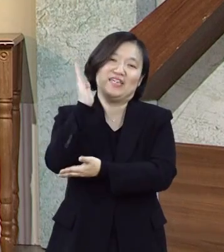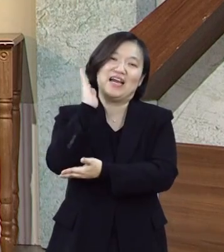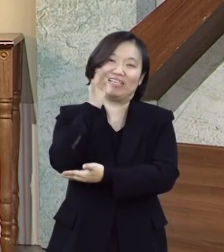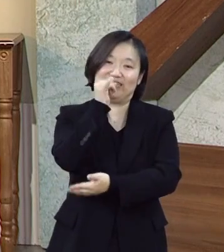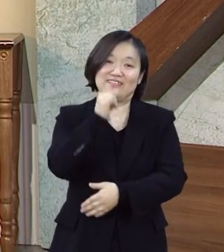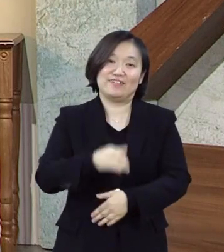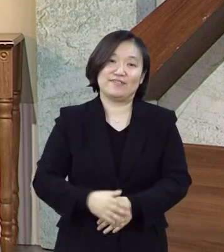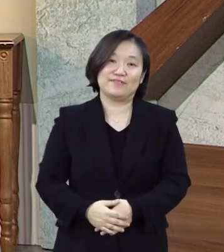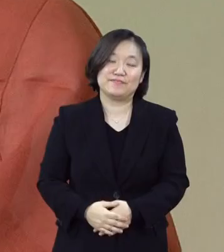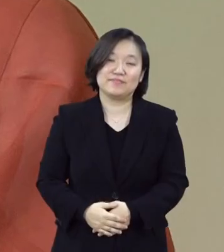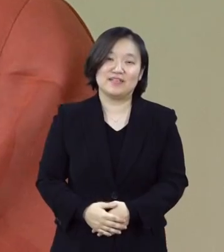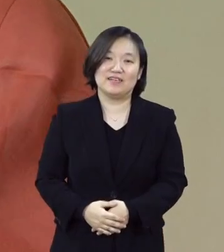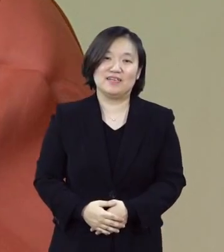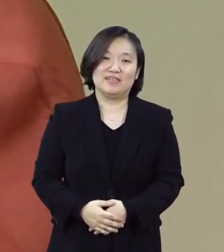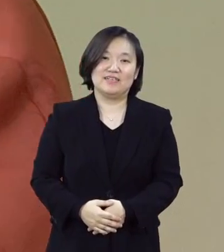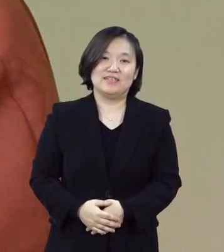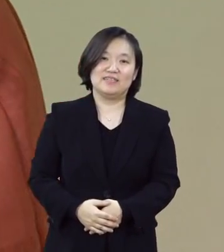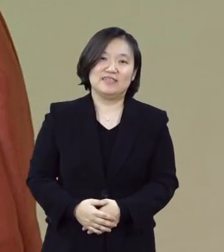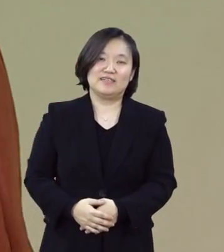전해지고 있습니다.